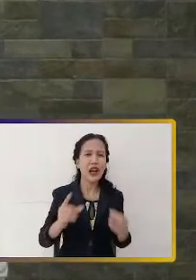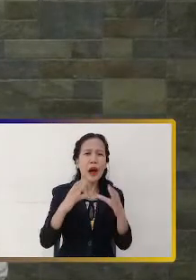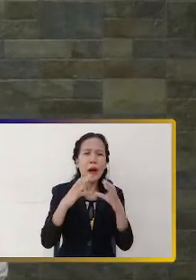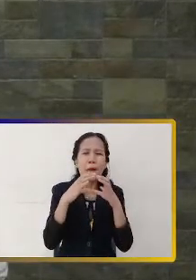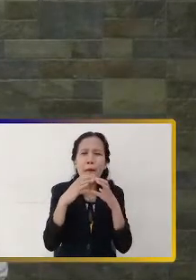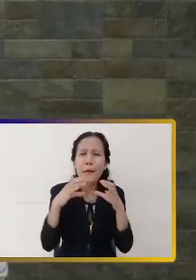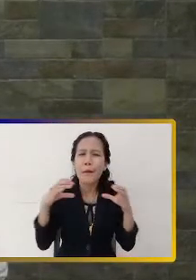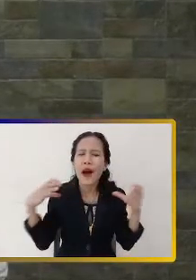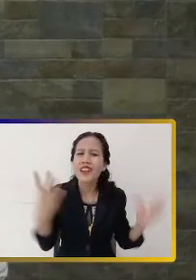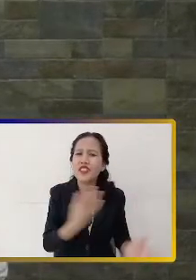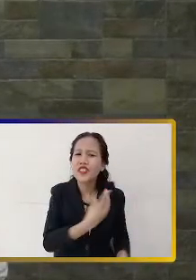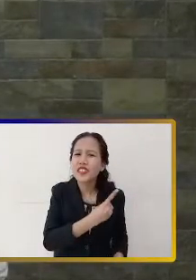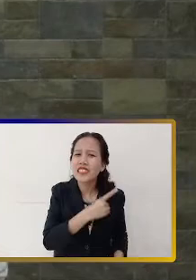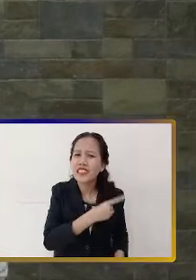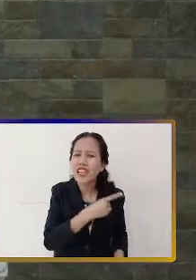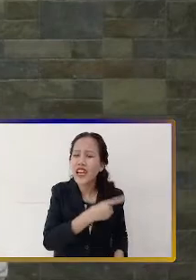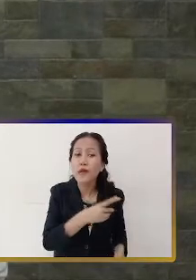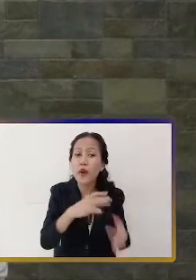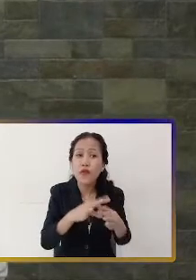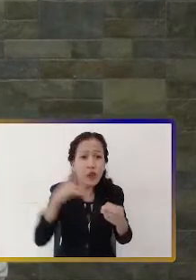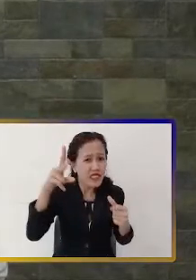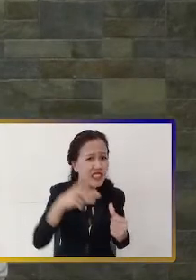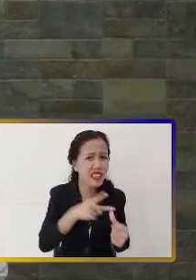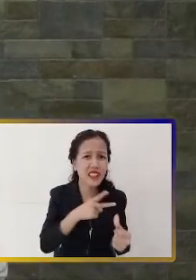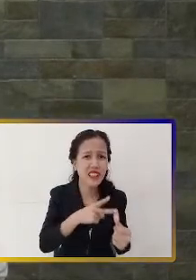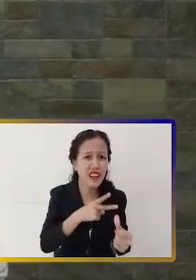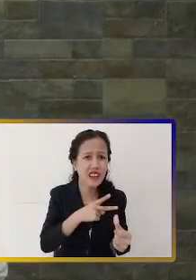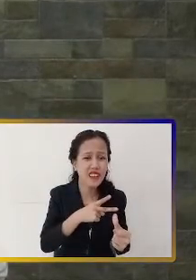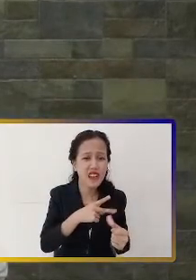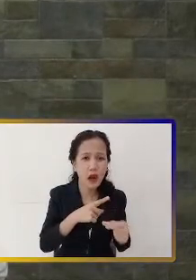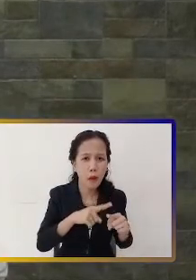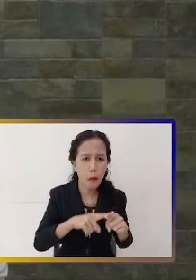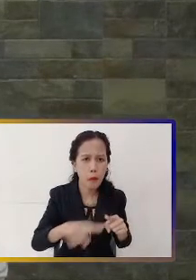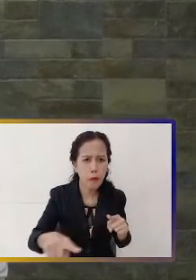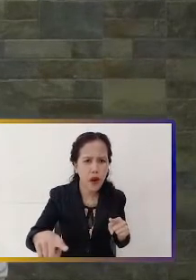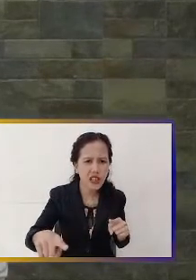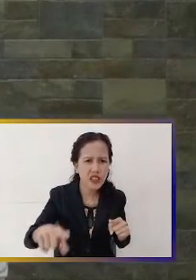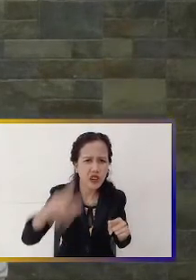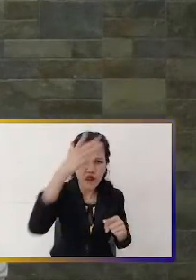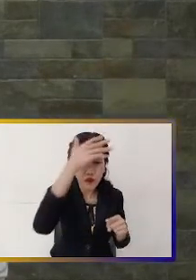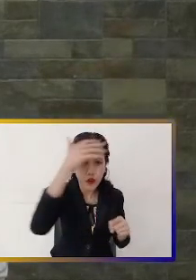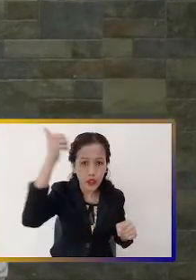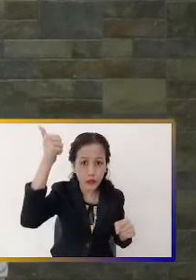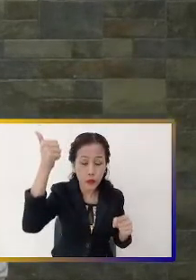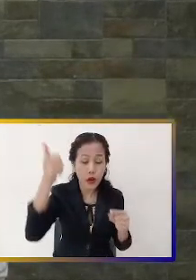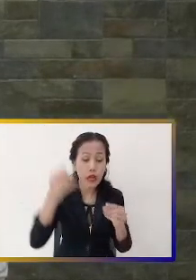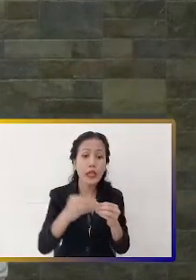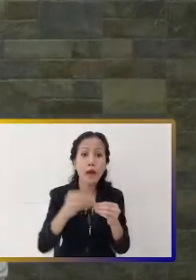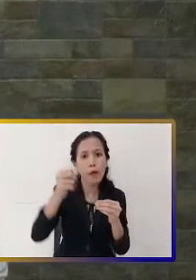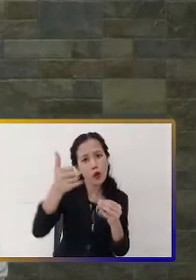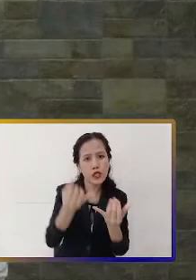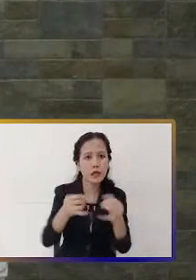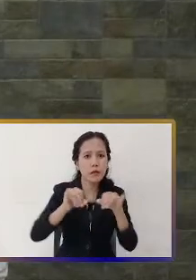You desire for the secondary, but you are missing the first thing, the most important thing.